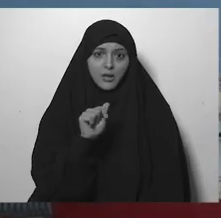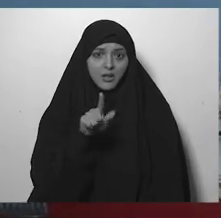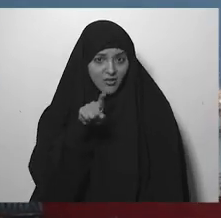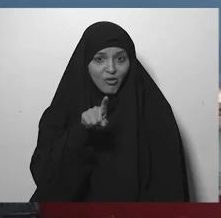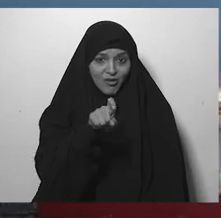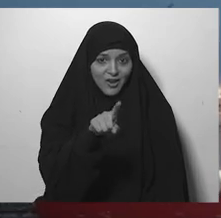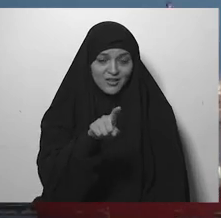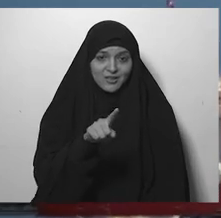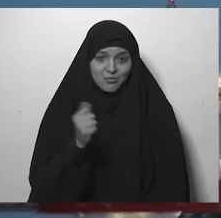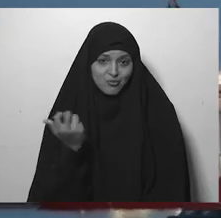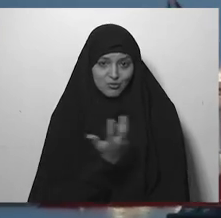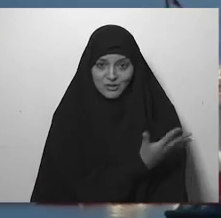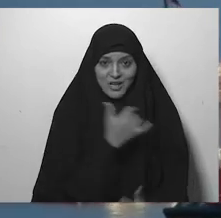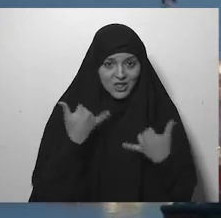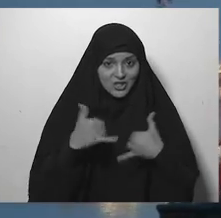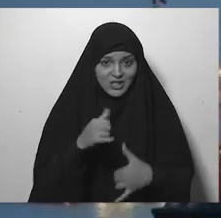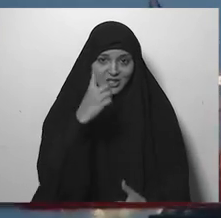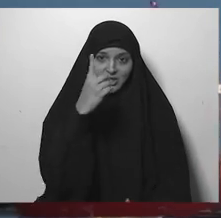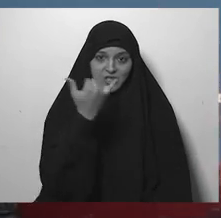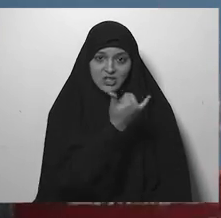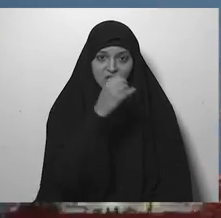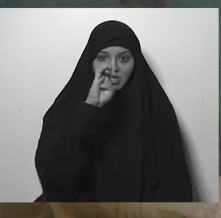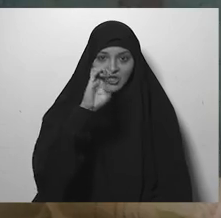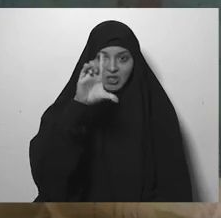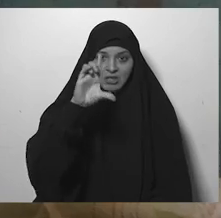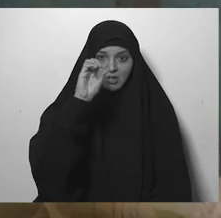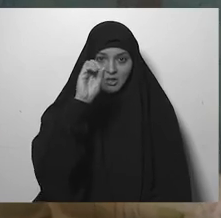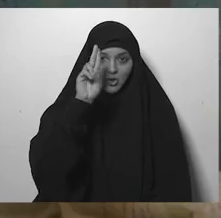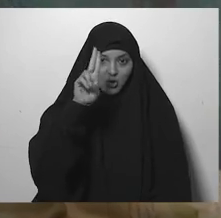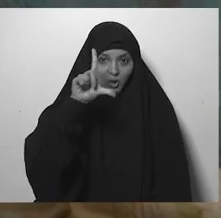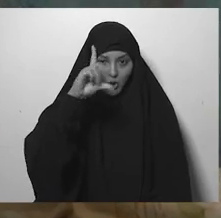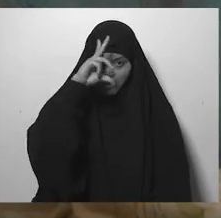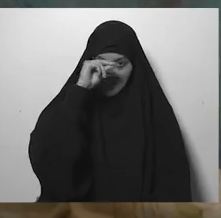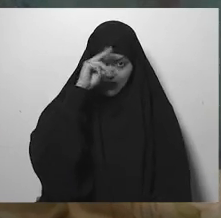Parmi les enquêteurs algériens, il y avait Djilloul.